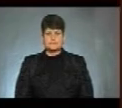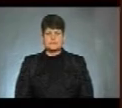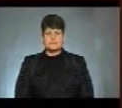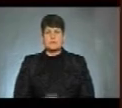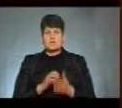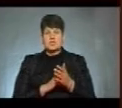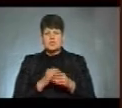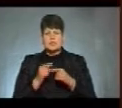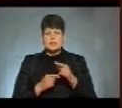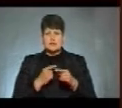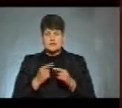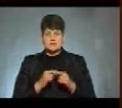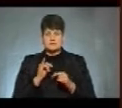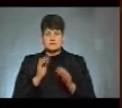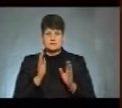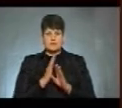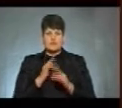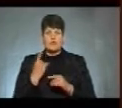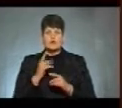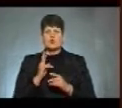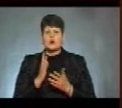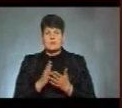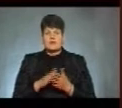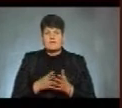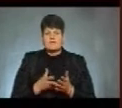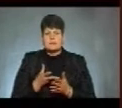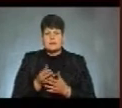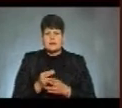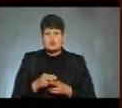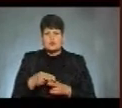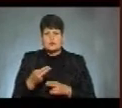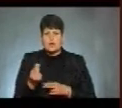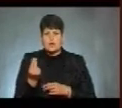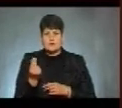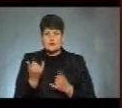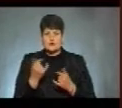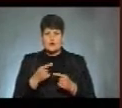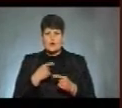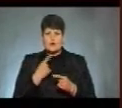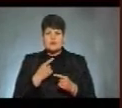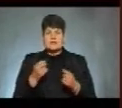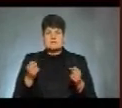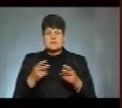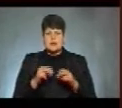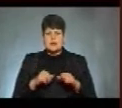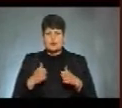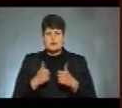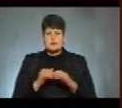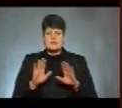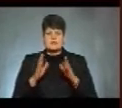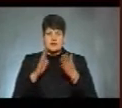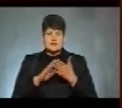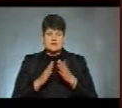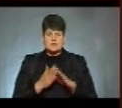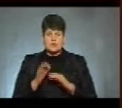Причини і наслідки негоди в області, хто має сплатити компенсацію, сьогодні обговорили на засіданні спеціальної комісії з питань надзвичайних ситуацій